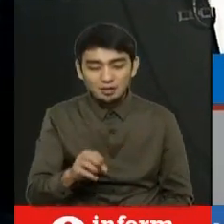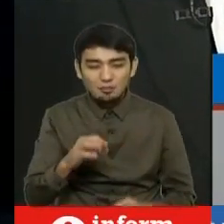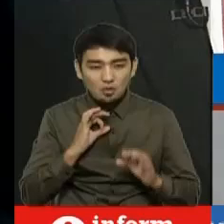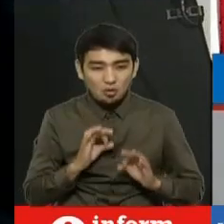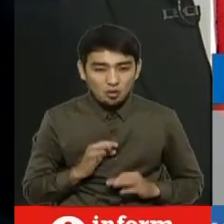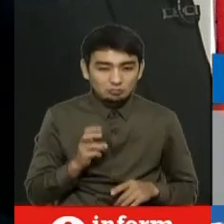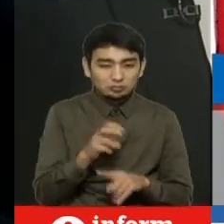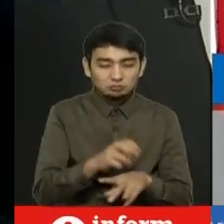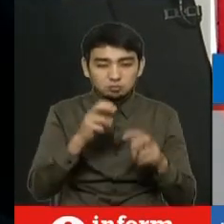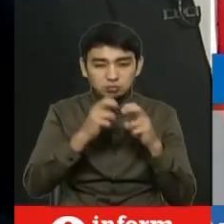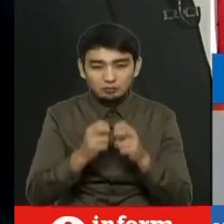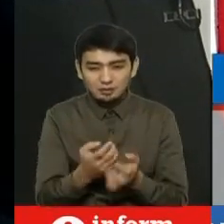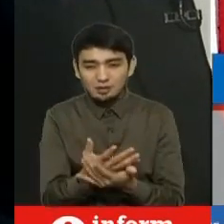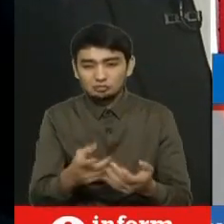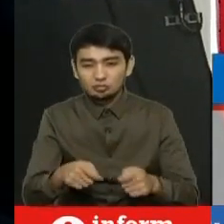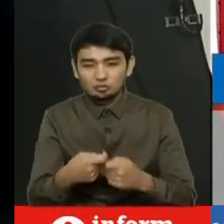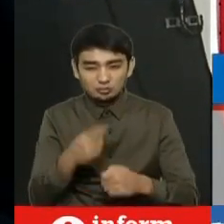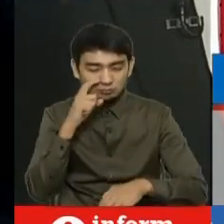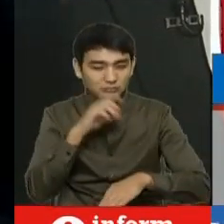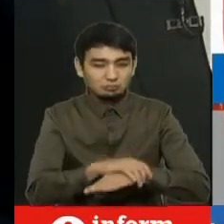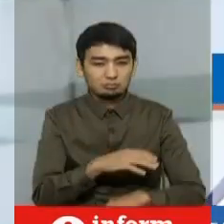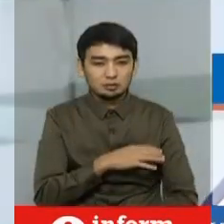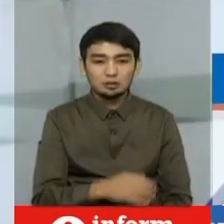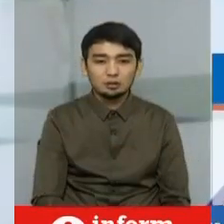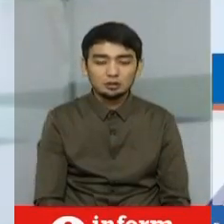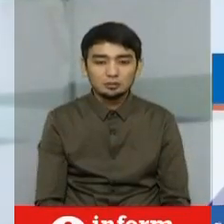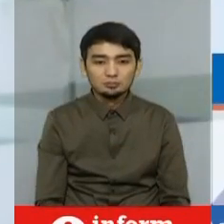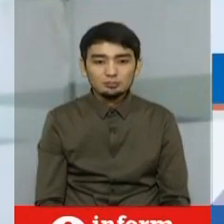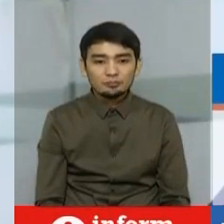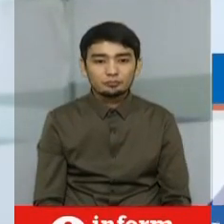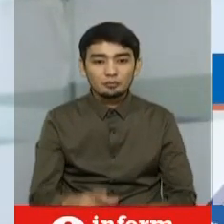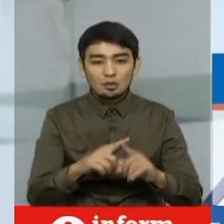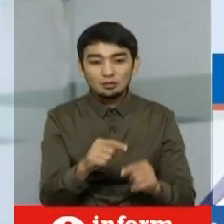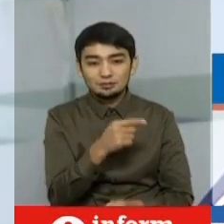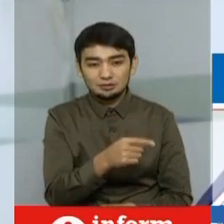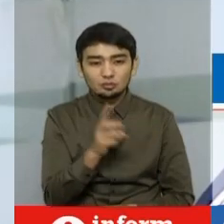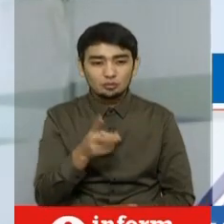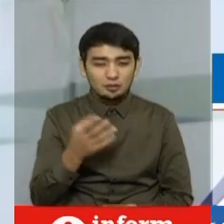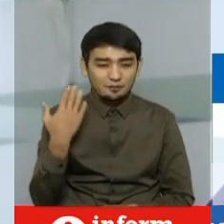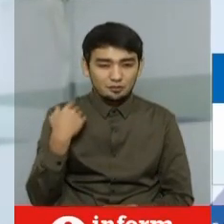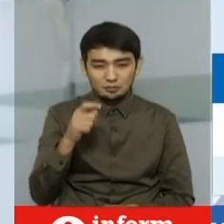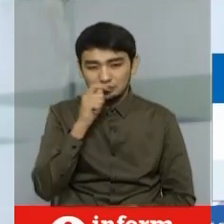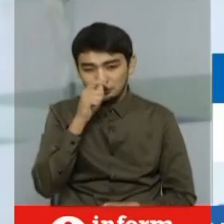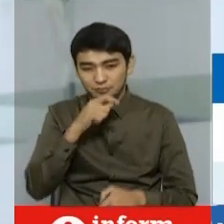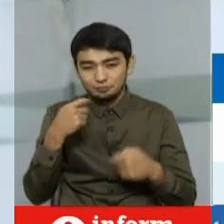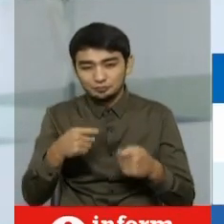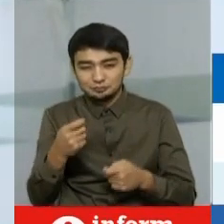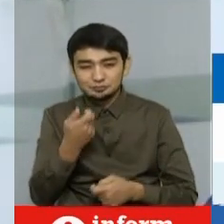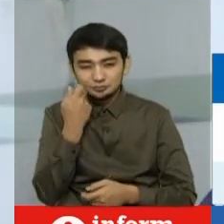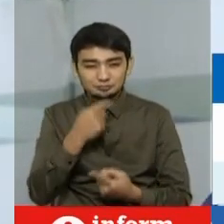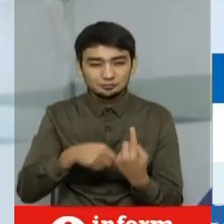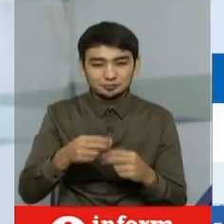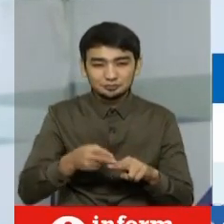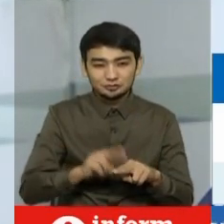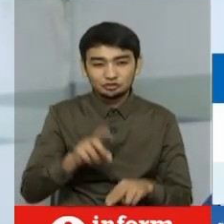осы секілді бірнеше былықтың бетін ашқан. Мектептердің бірінде бұрын жеңгетайлық үшін қылмыстық жауаптылыққа тартылған қызметке